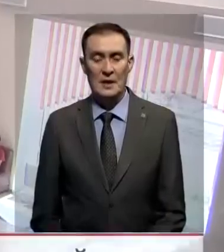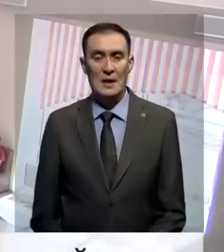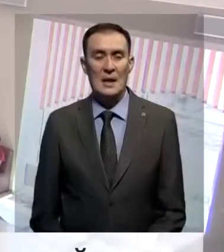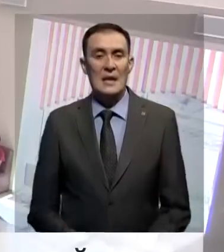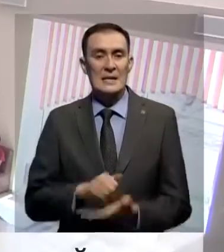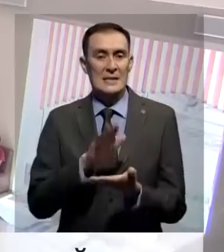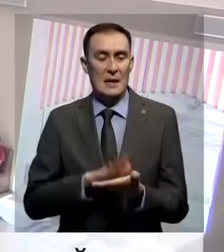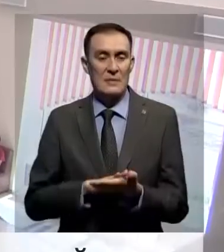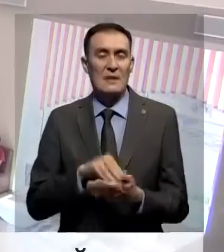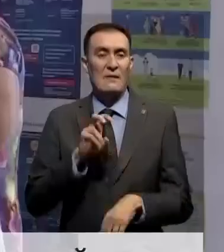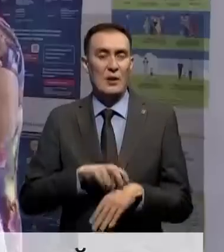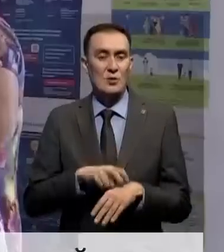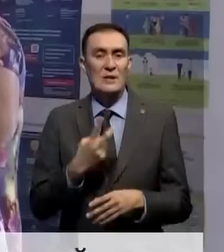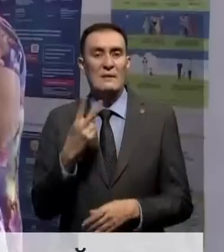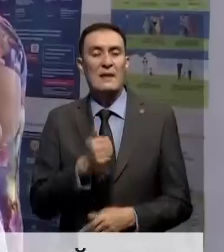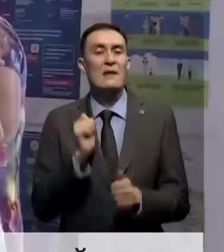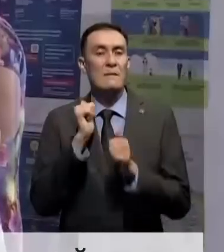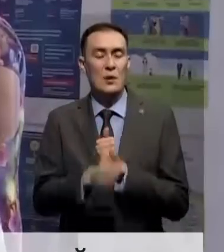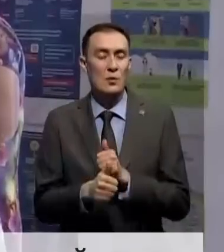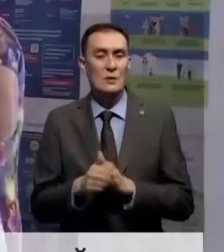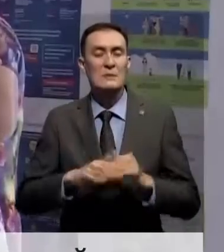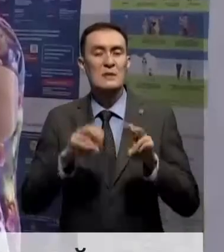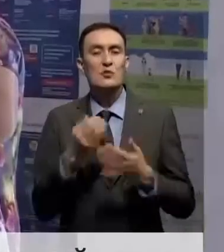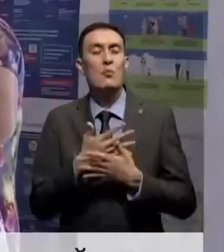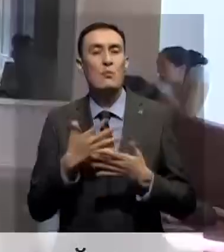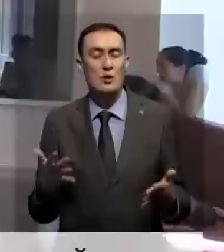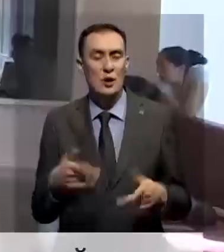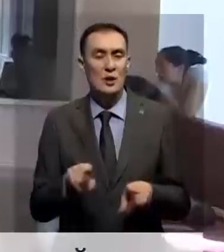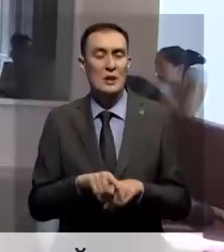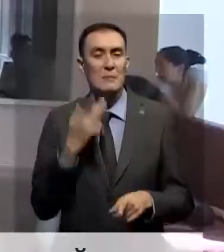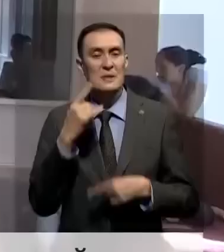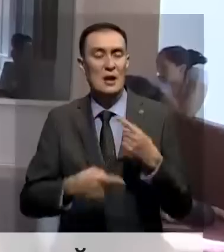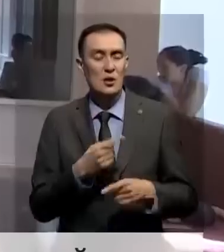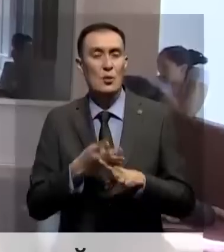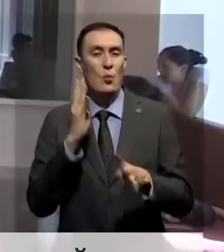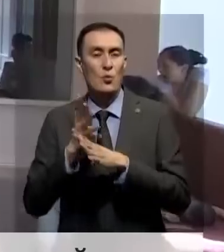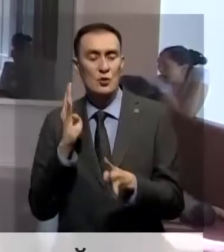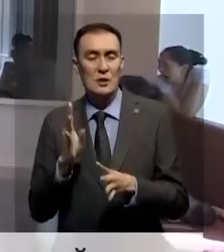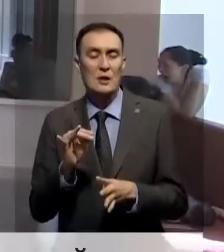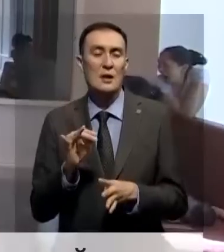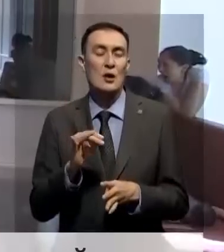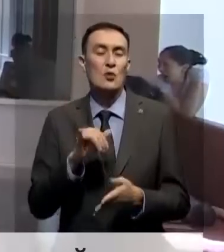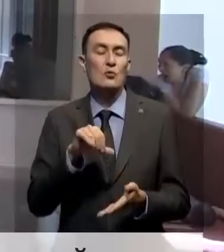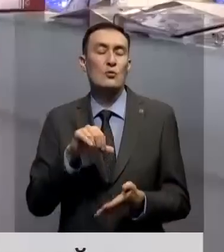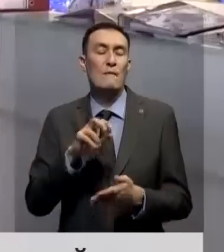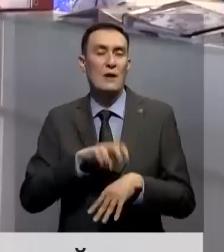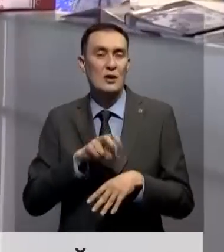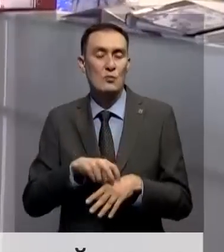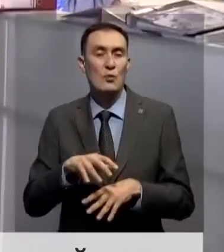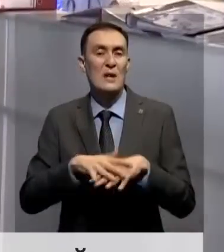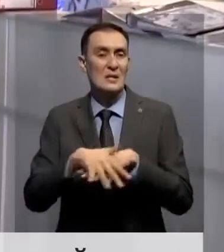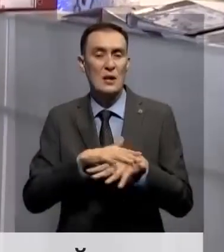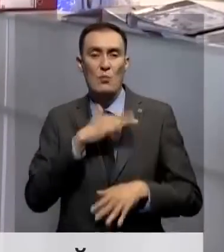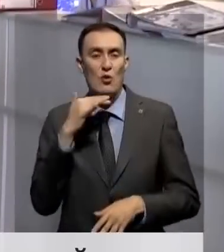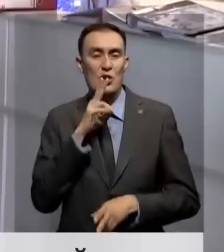Запись терапевту за 2 недели вперед, к узким специалистам еще дольше, плюс бесконечные очереди и аврал участкового врача. У казахстанцев